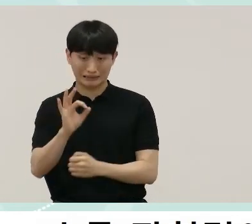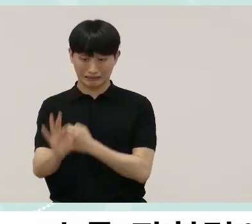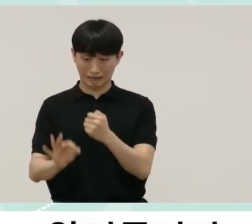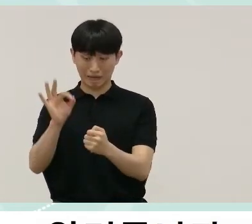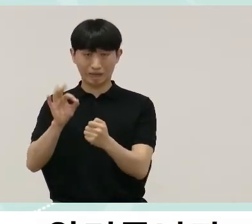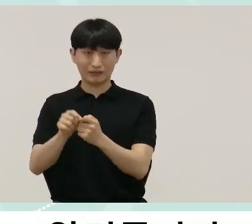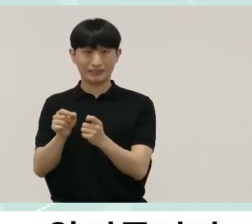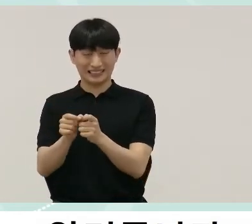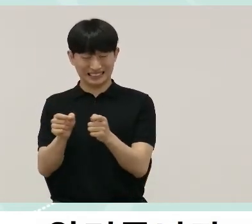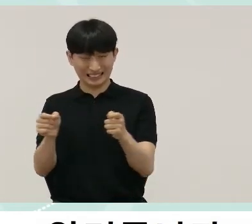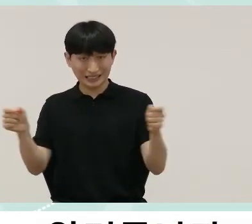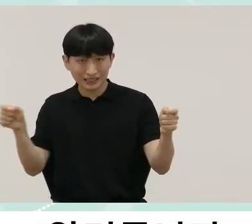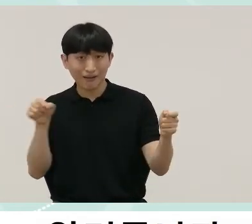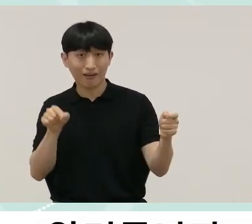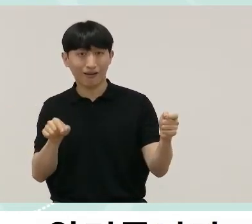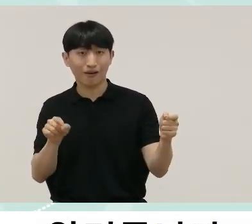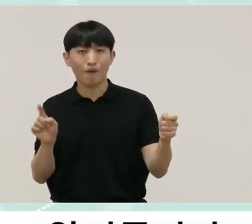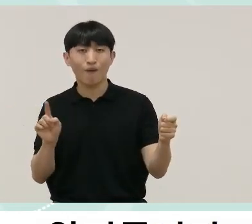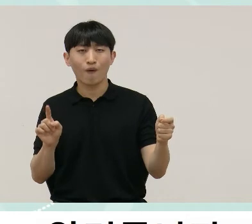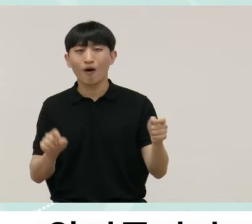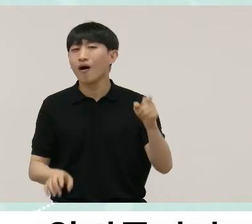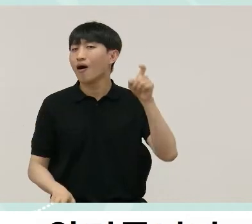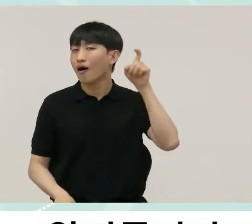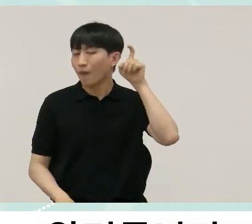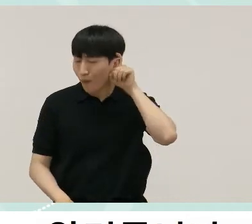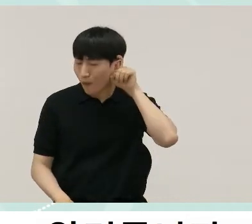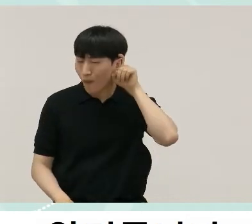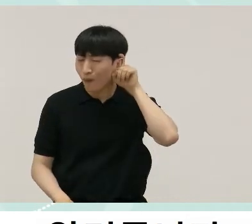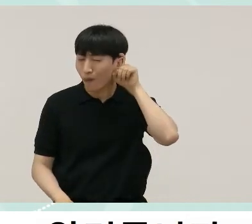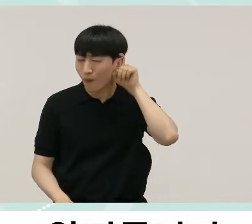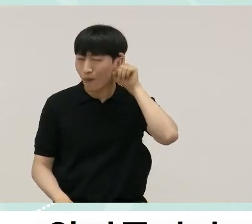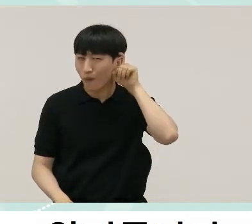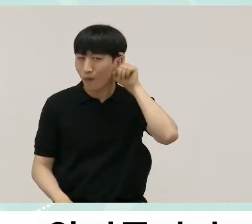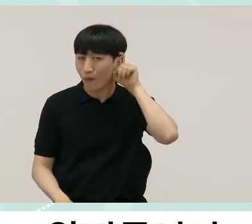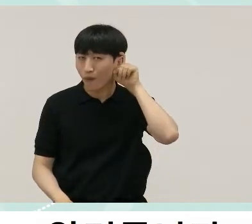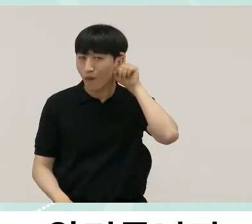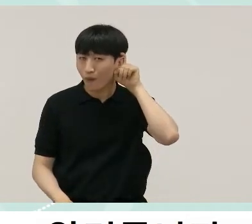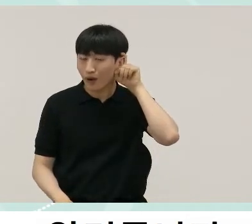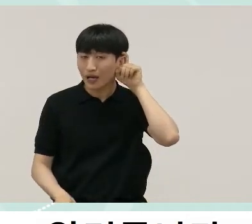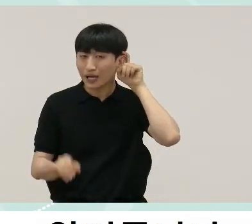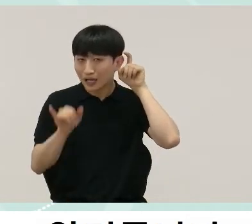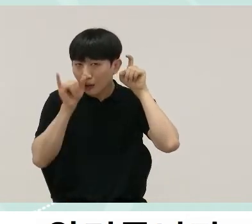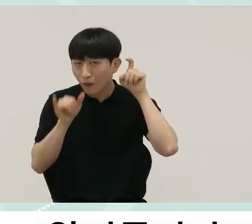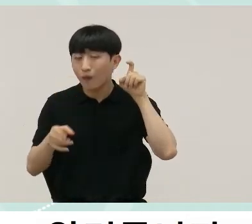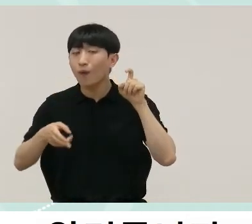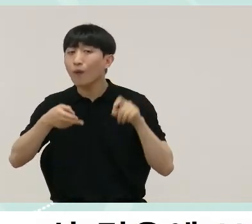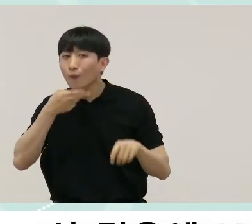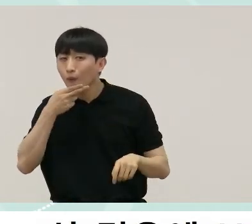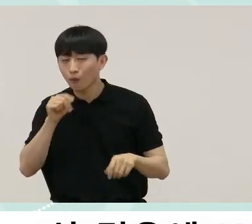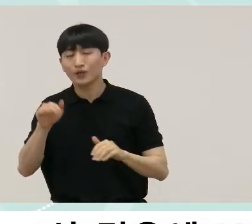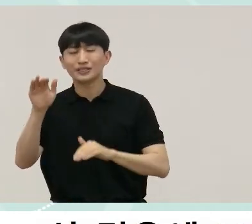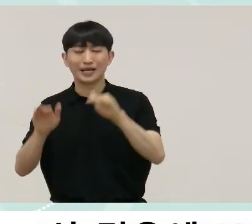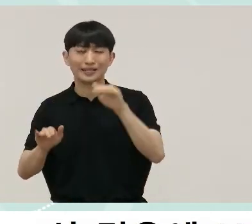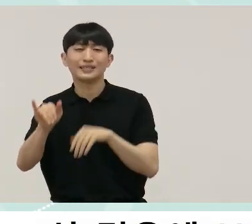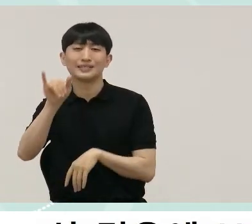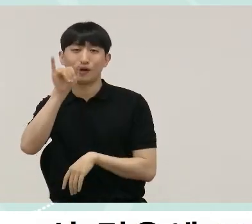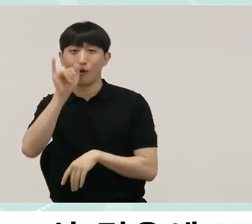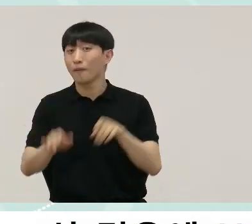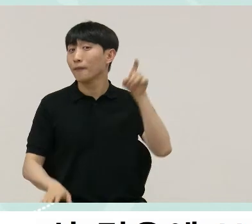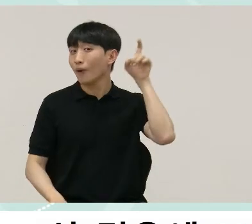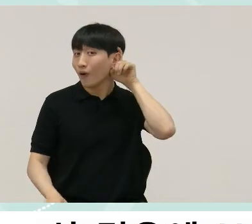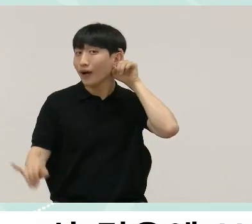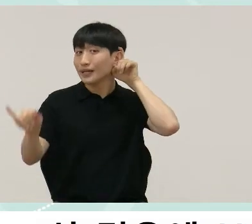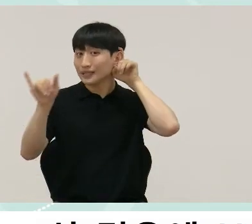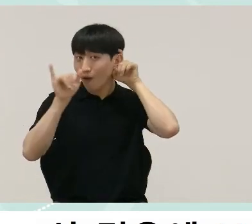경우에 그때는 보청기를 착용하고 착용하지 않고 차이가 있다라는 겁니다. 보청기를